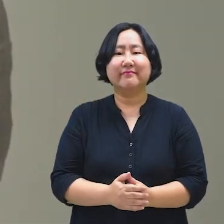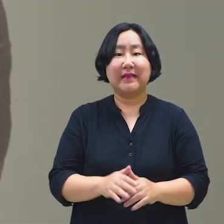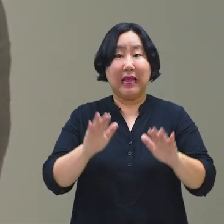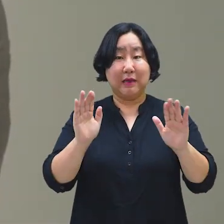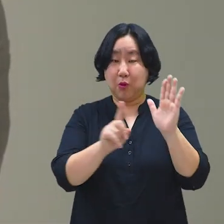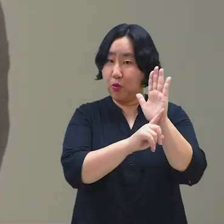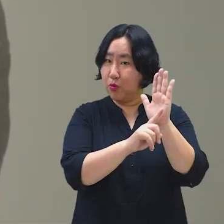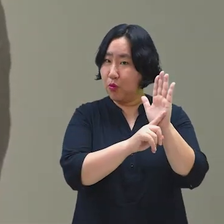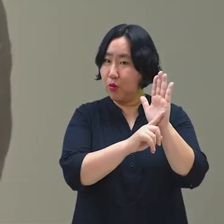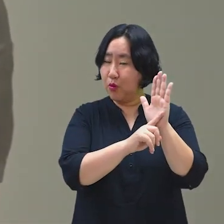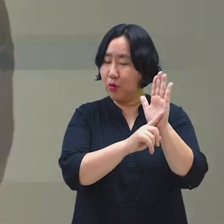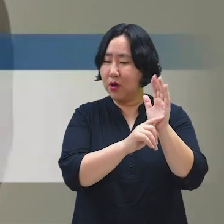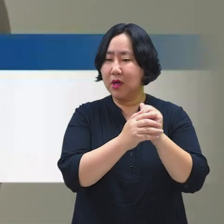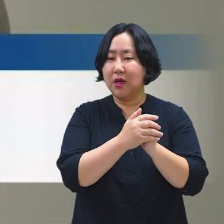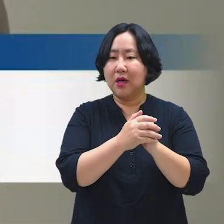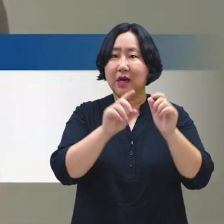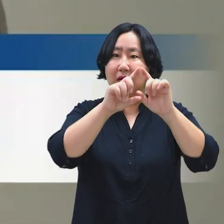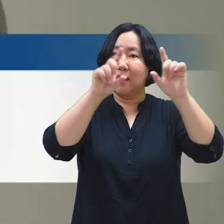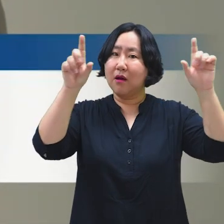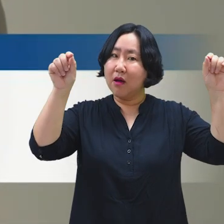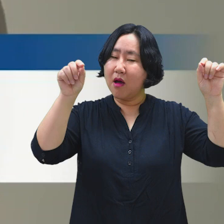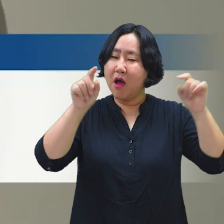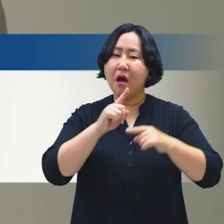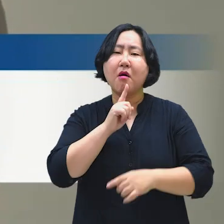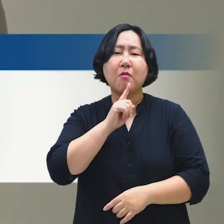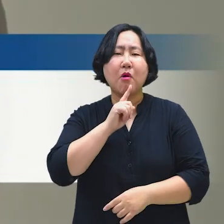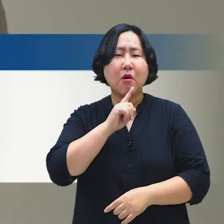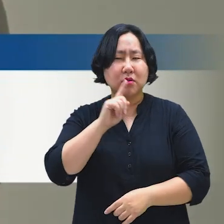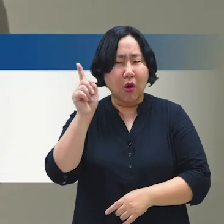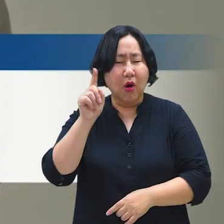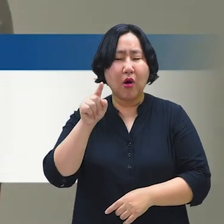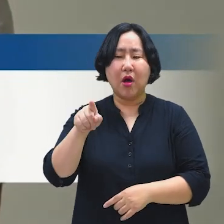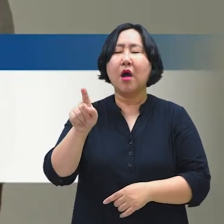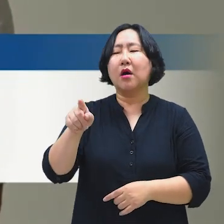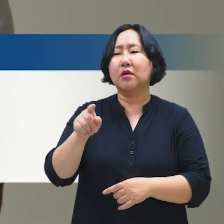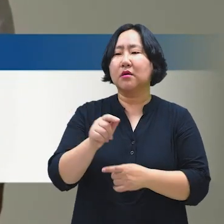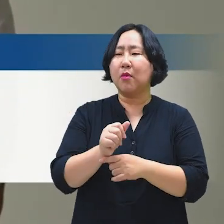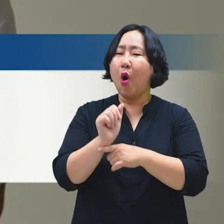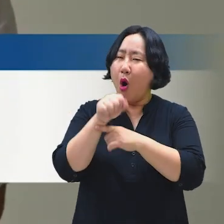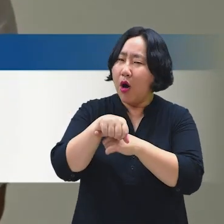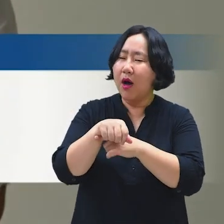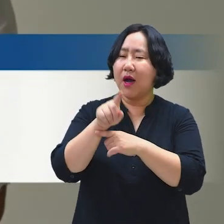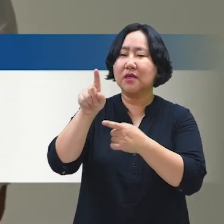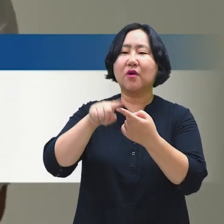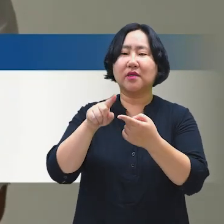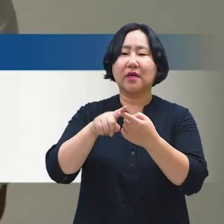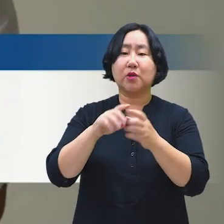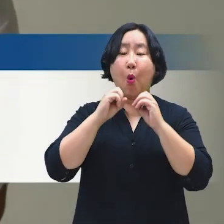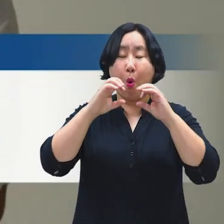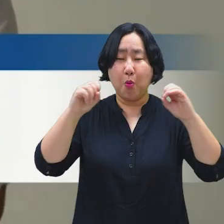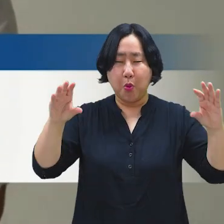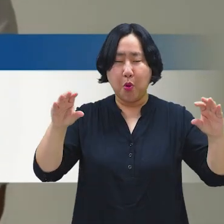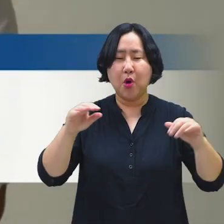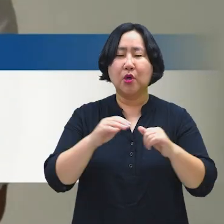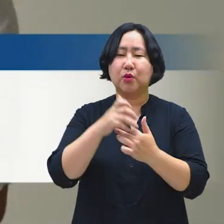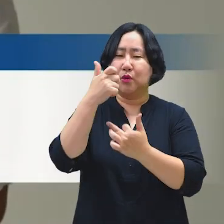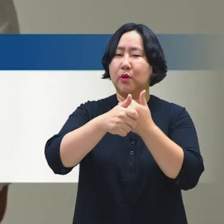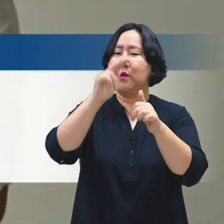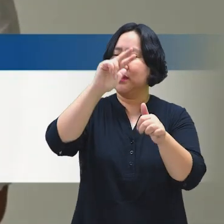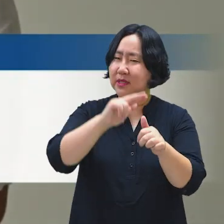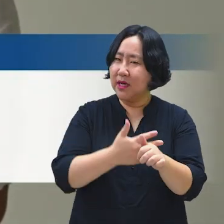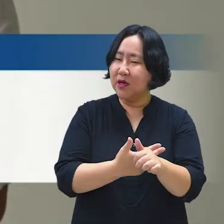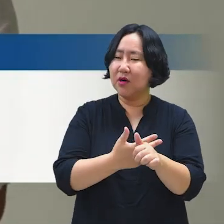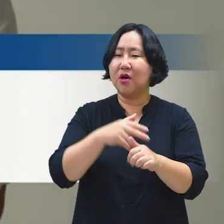무전은 간판설치 허는 대상임을 홍보하고 허기 포시 자연 경고가 건물 주변 한경과